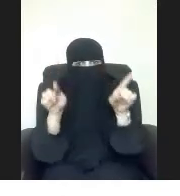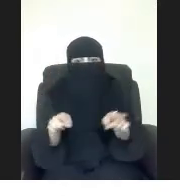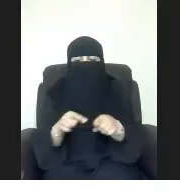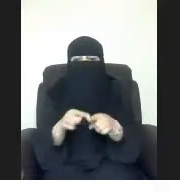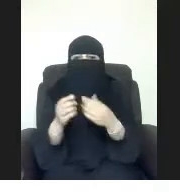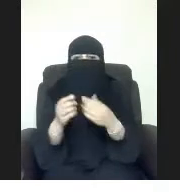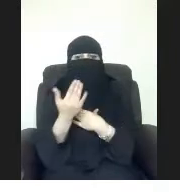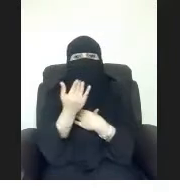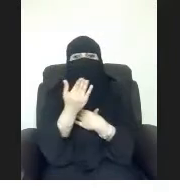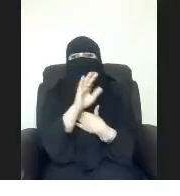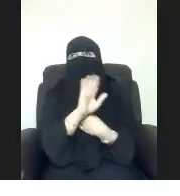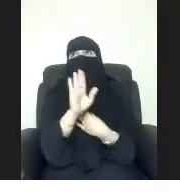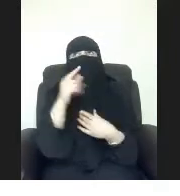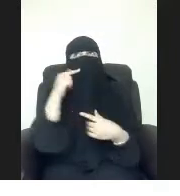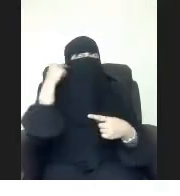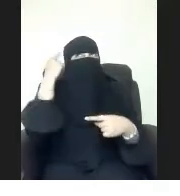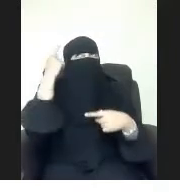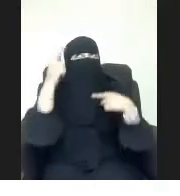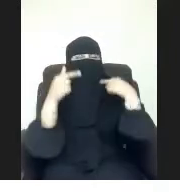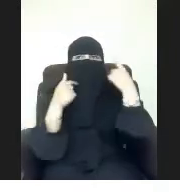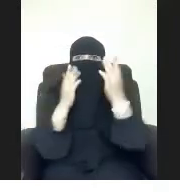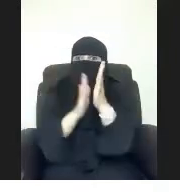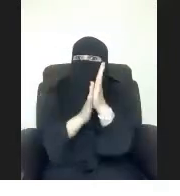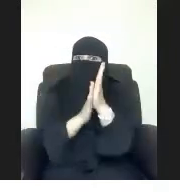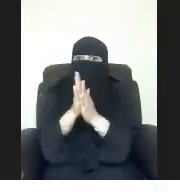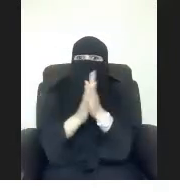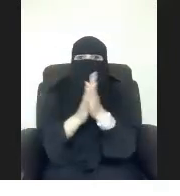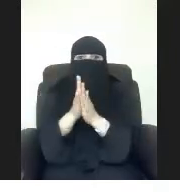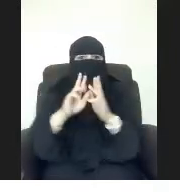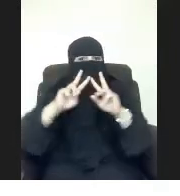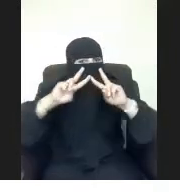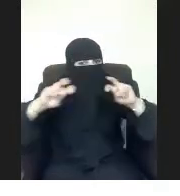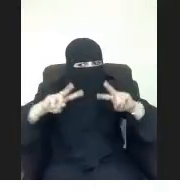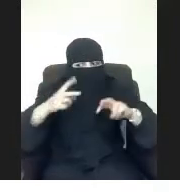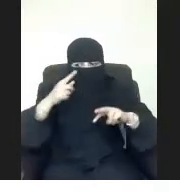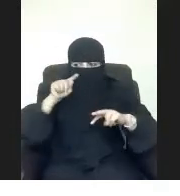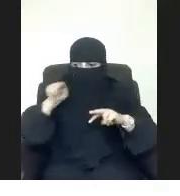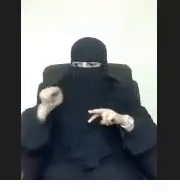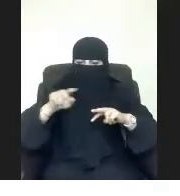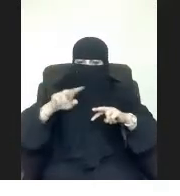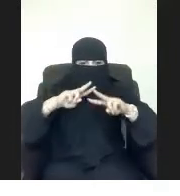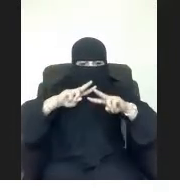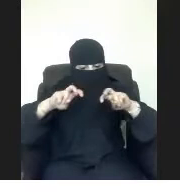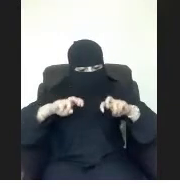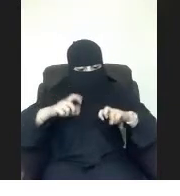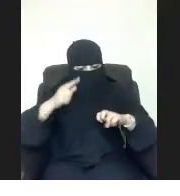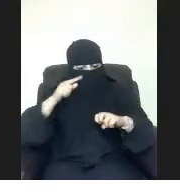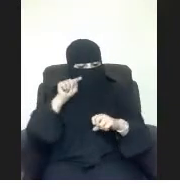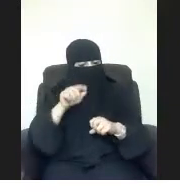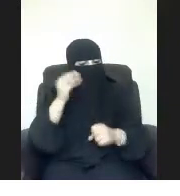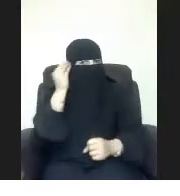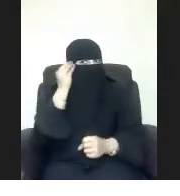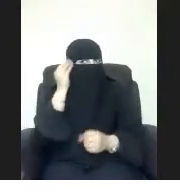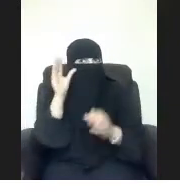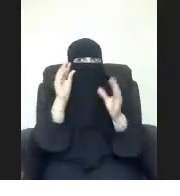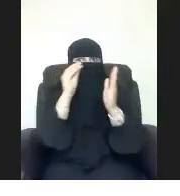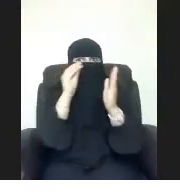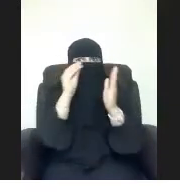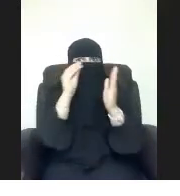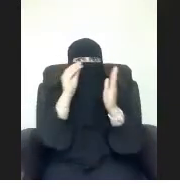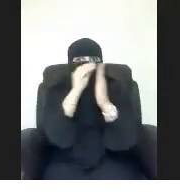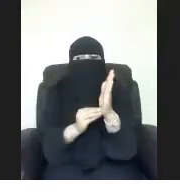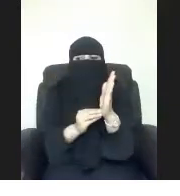تهدف إلى تحفيز الطلبة للبحث عن المعلومة والاستنتاج والتحليل من أهم